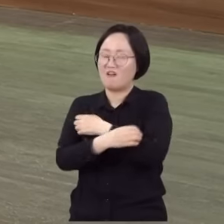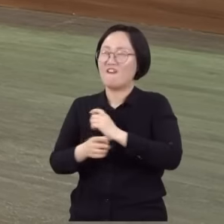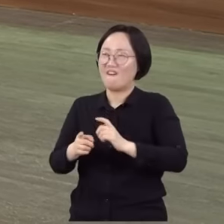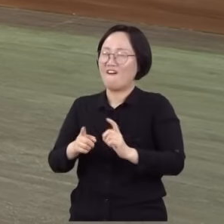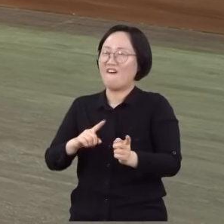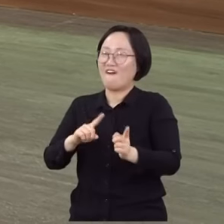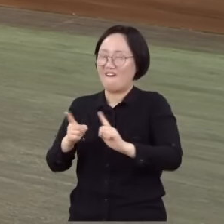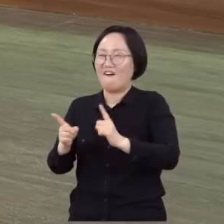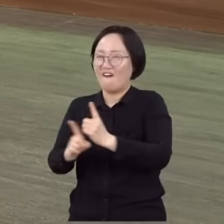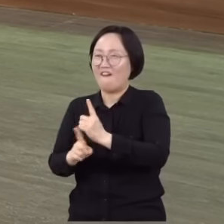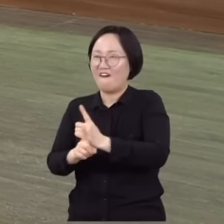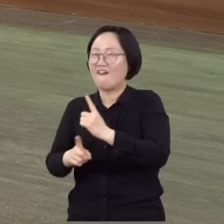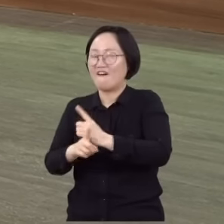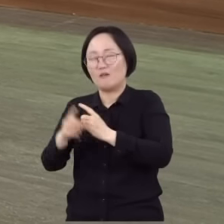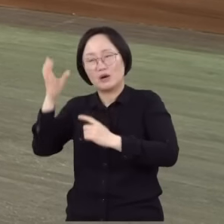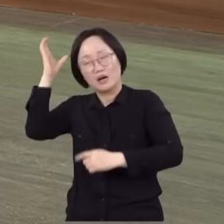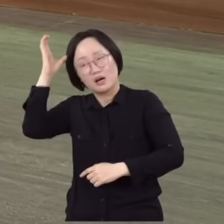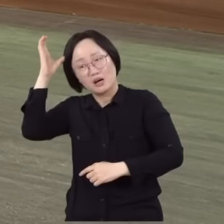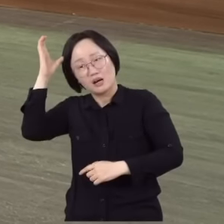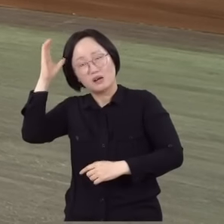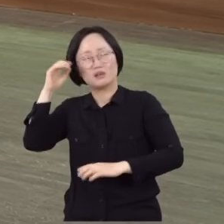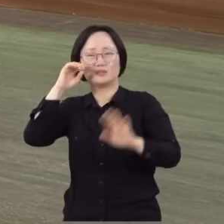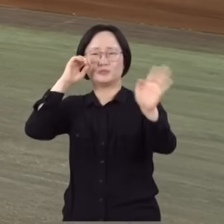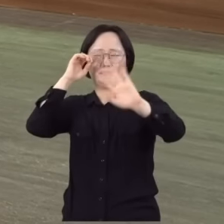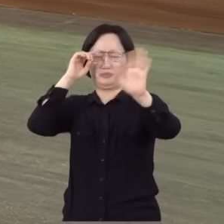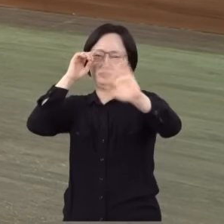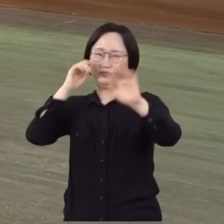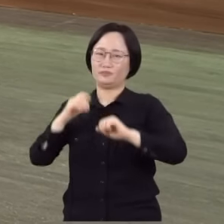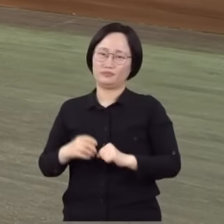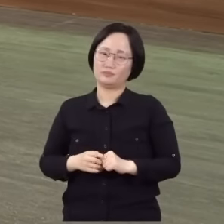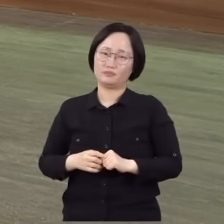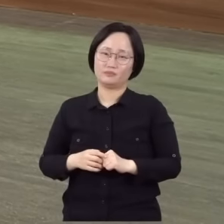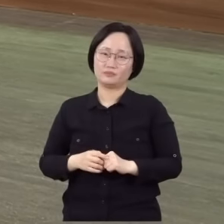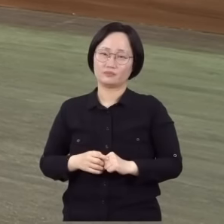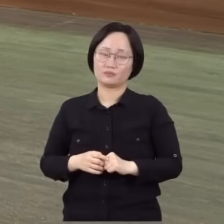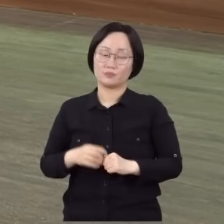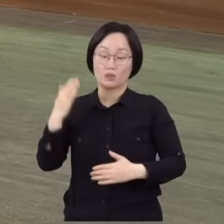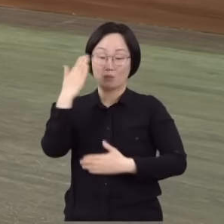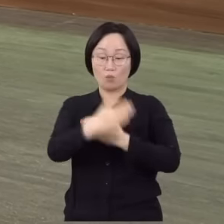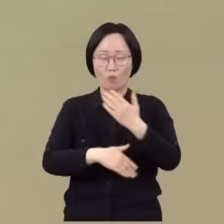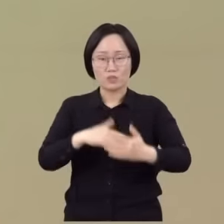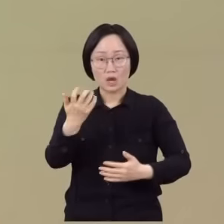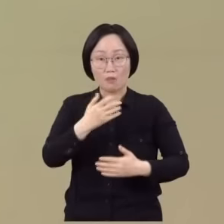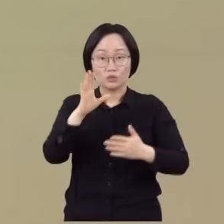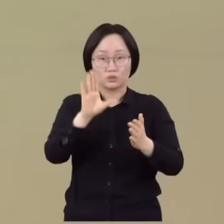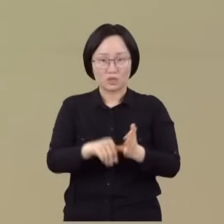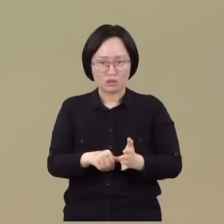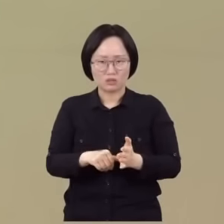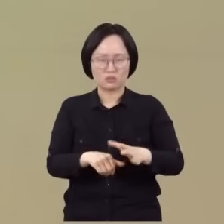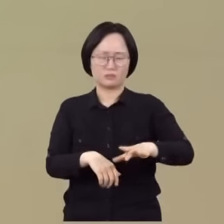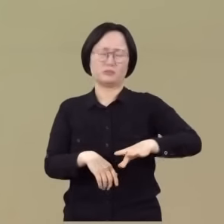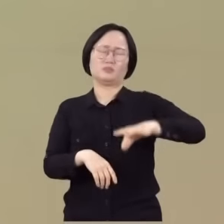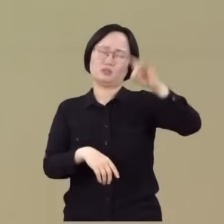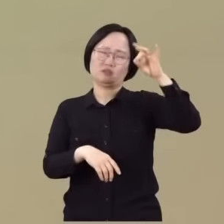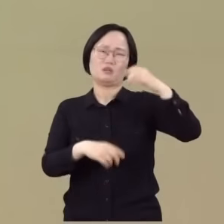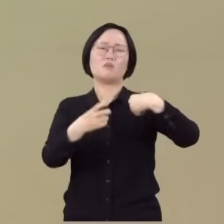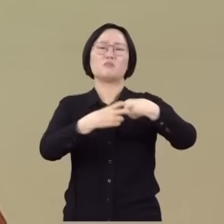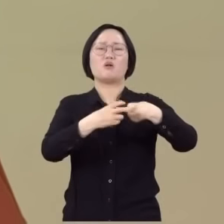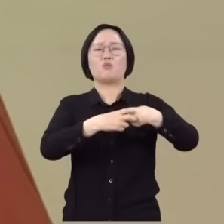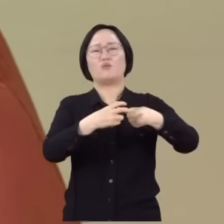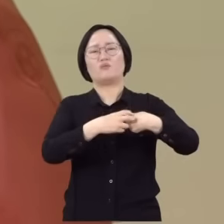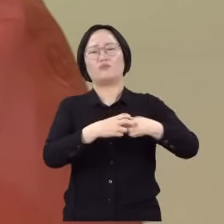됩니다 항상 몸이 아플 때에는 병원부터 가셔야 되고 기도를 하더라도